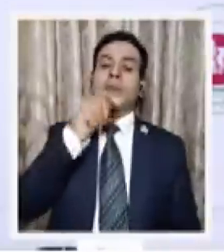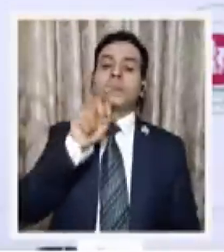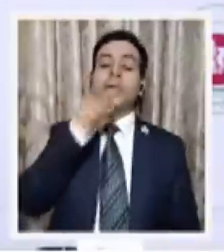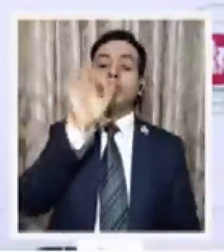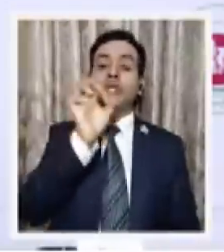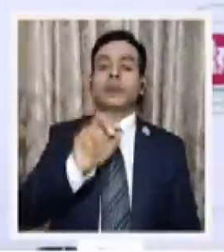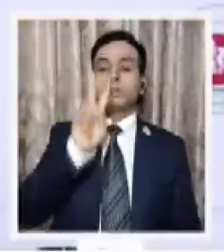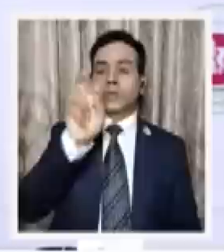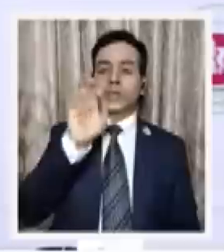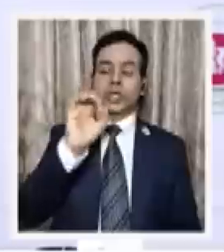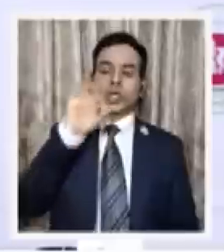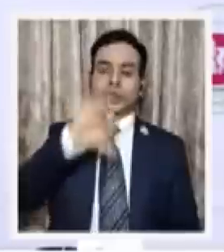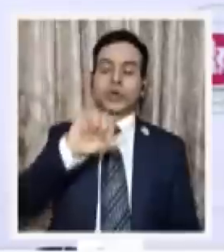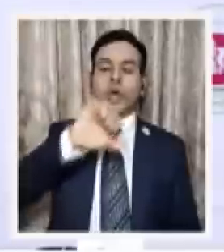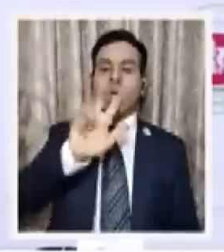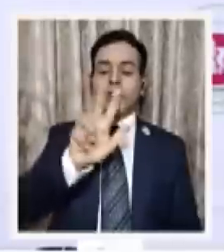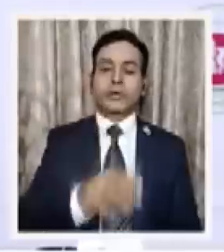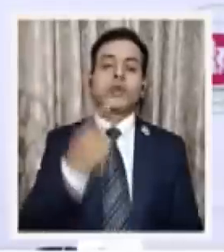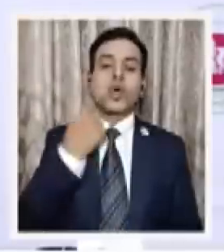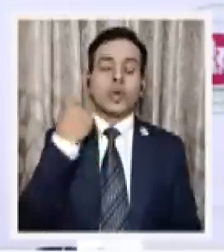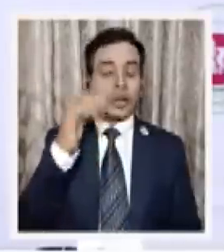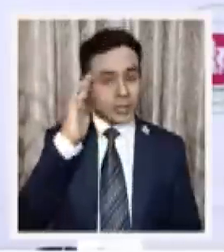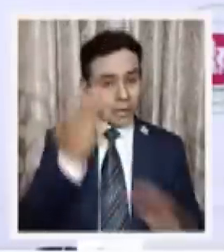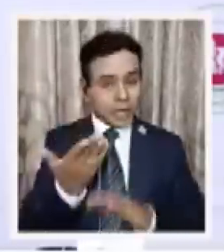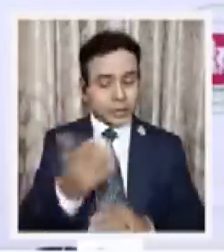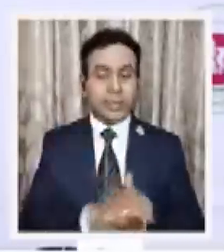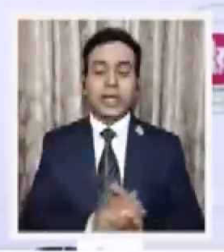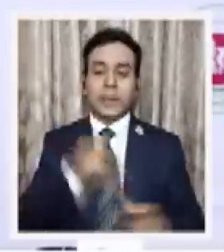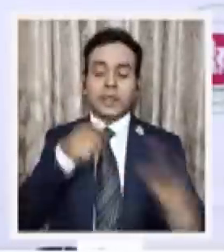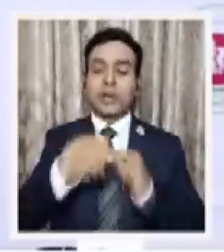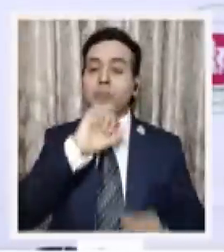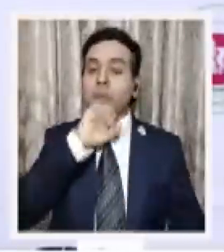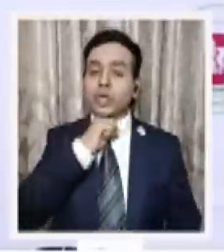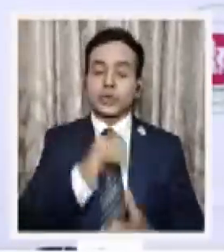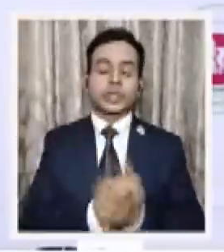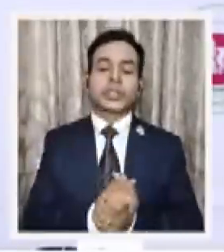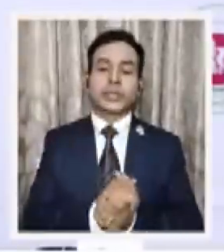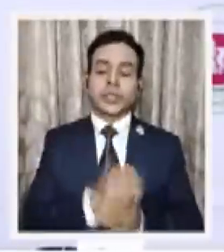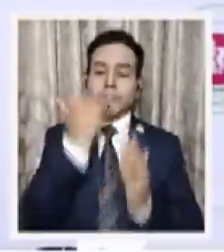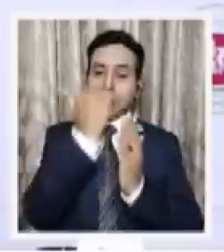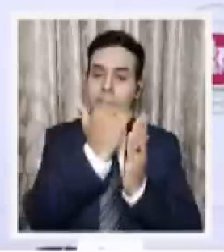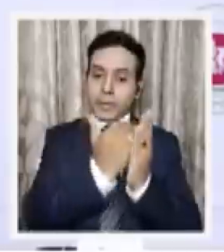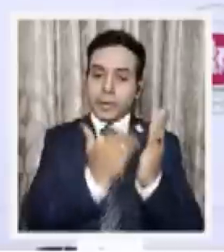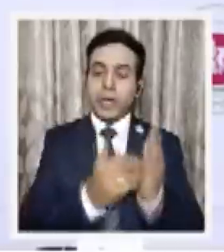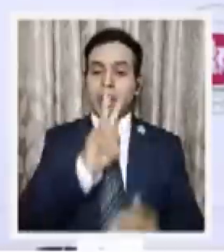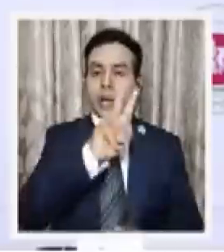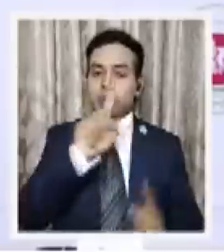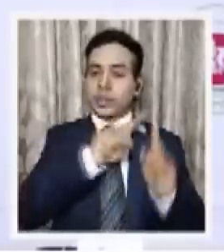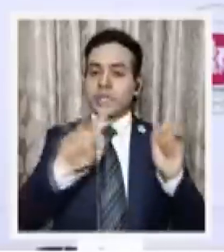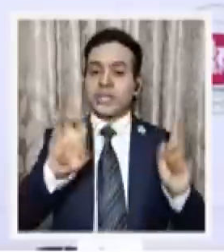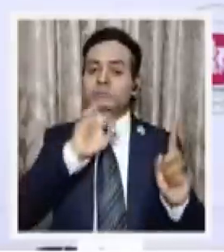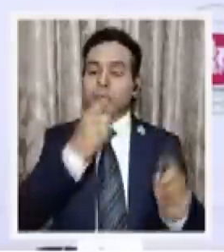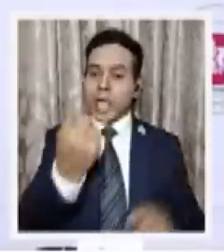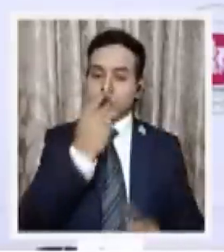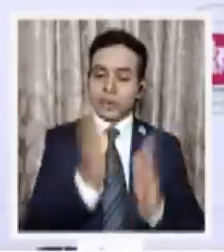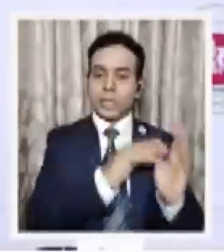গত 24 ঘন্টায় যারা মৃত্যুবরণ করেছেন বয়স বিভাজনে তাদের সংখ্যা 21 থেকে 30 বছর 1 জন,